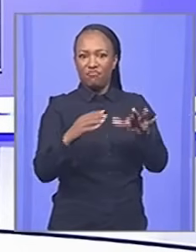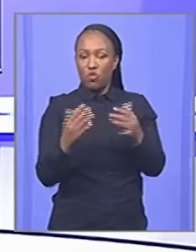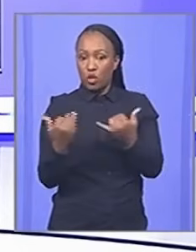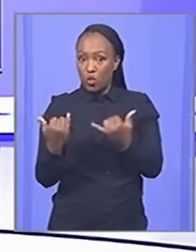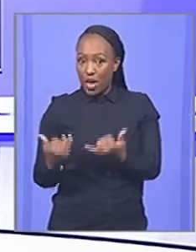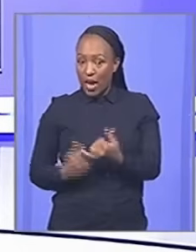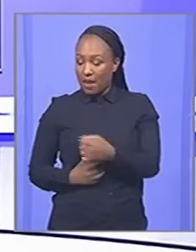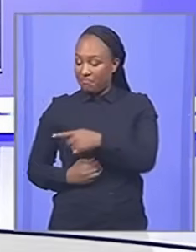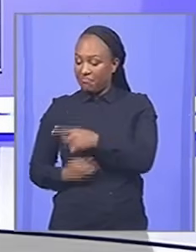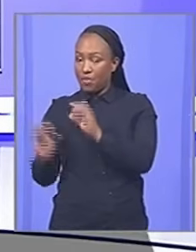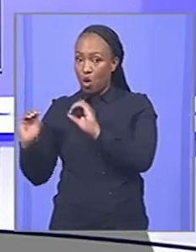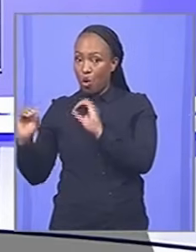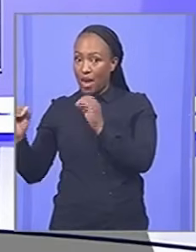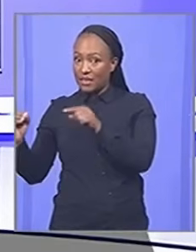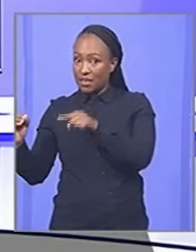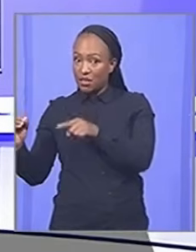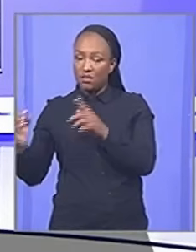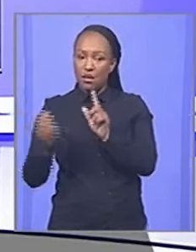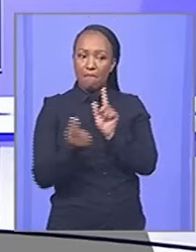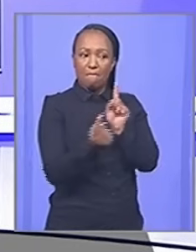hono UDM e re